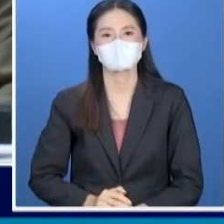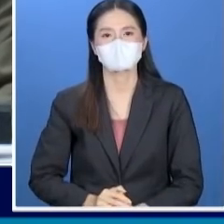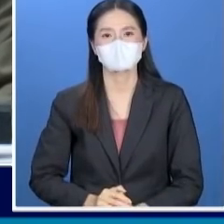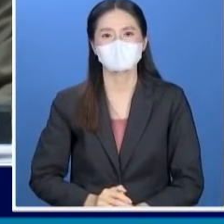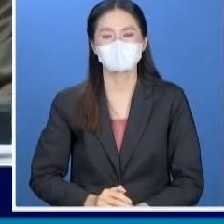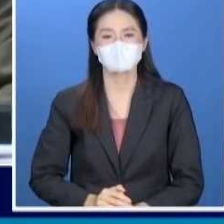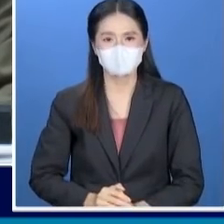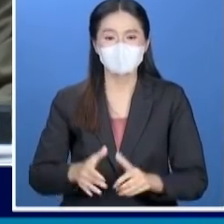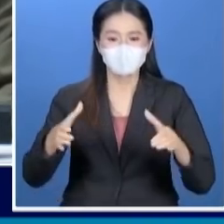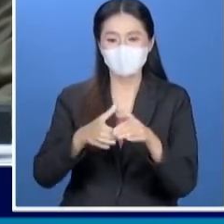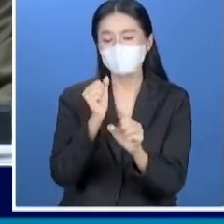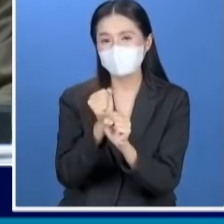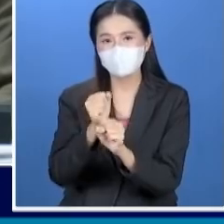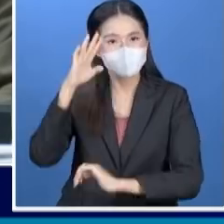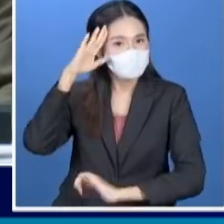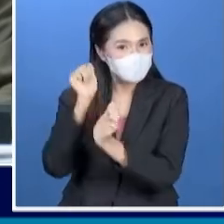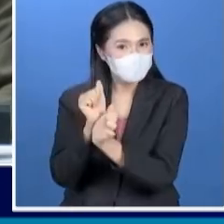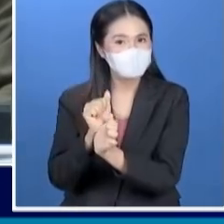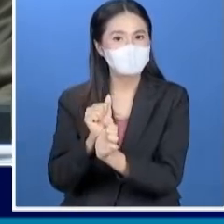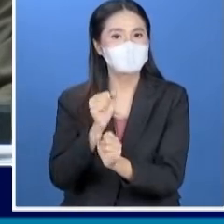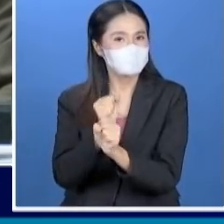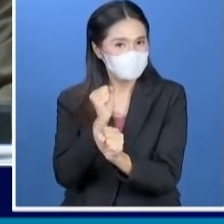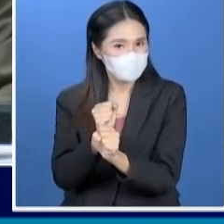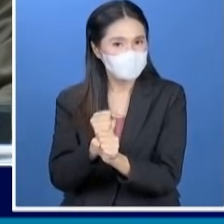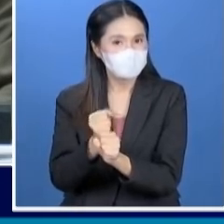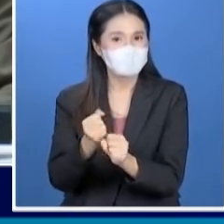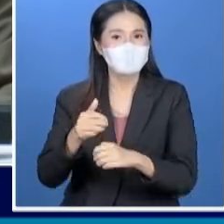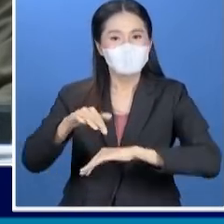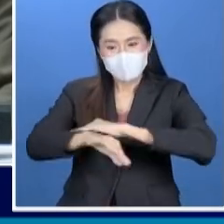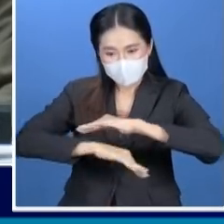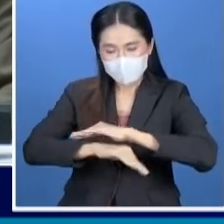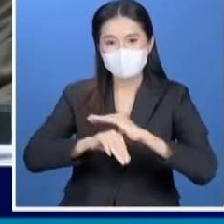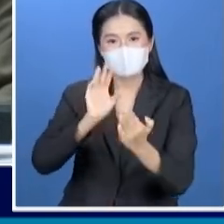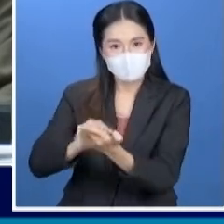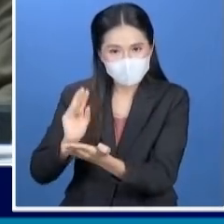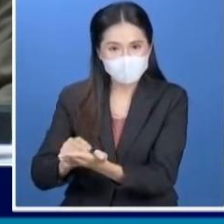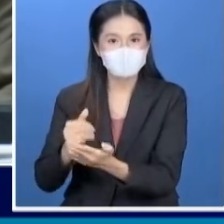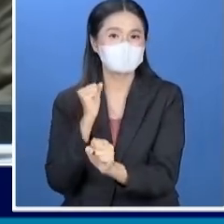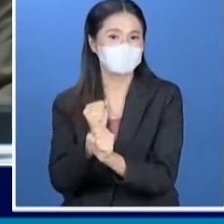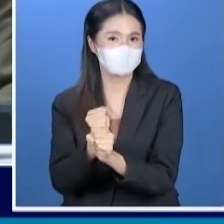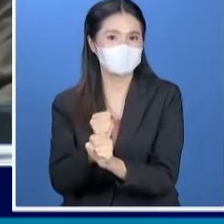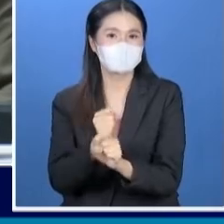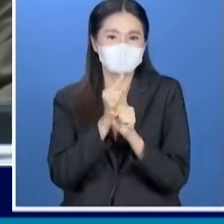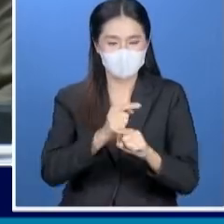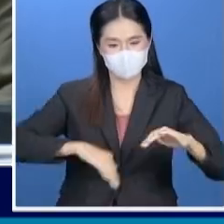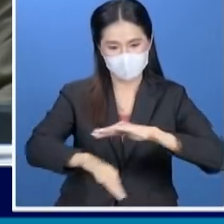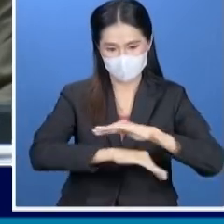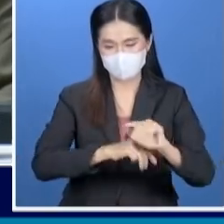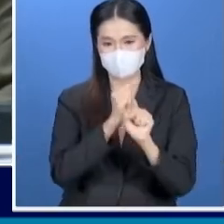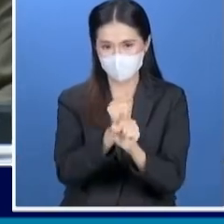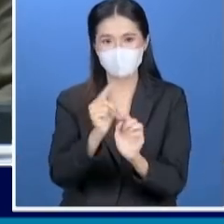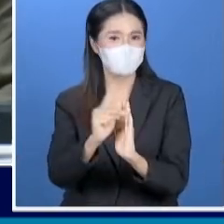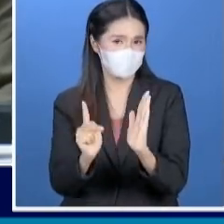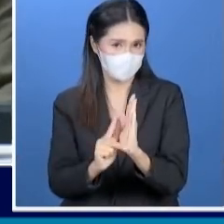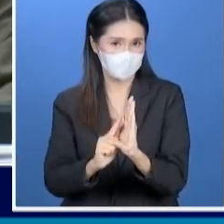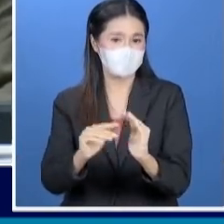ที่คณะพนักงานสืบสวนสอบสวนเนี่ยเราได้ทำงานรวบรวมพยานหลักฐานทั้งหมดเราทำงานตามพยานหลักฐานและกฎหมาย